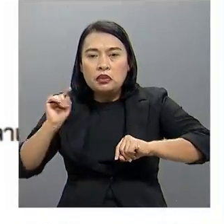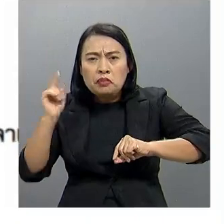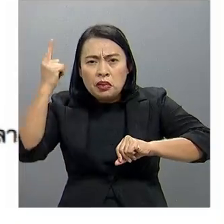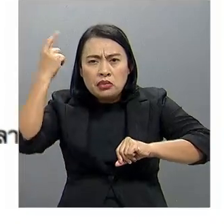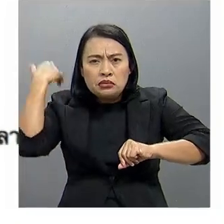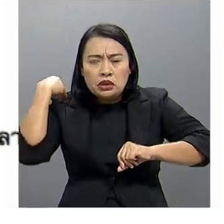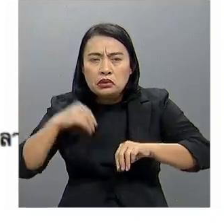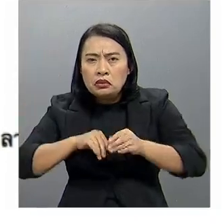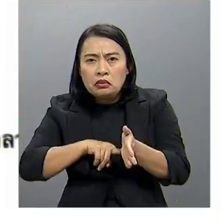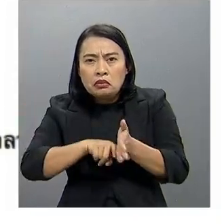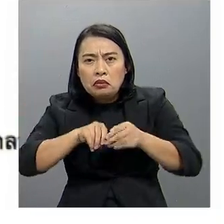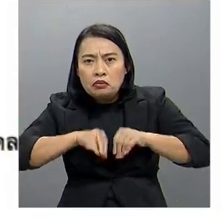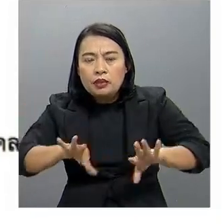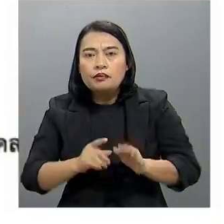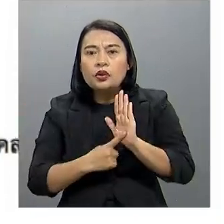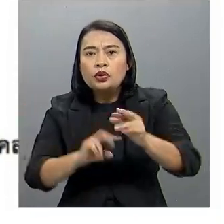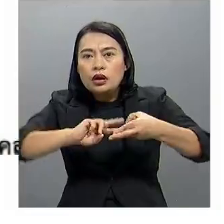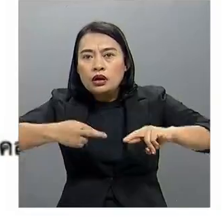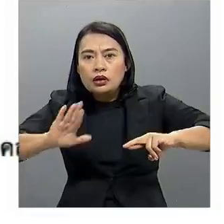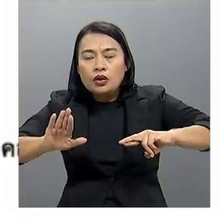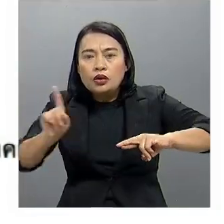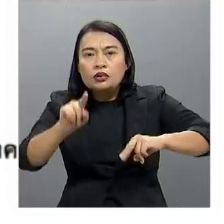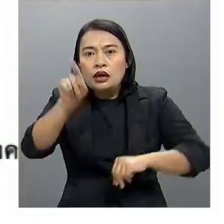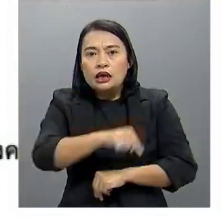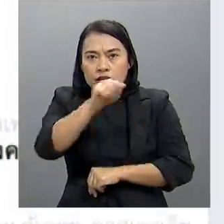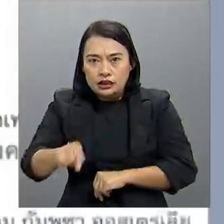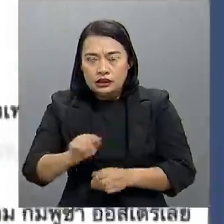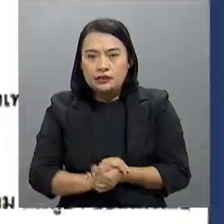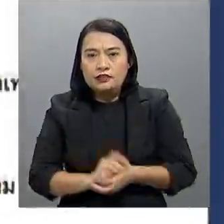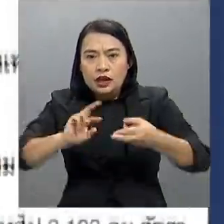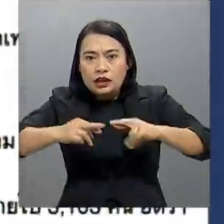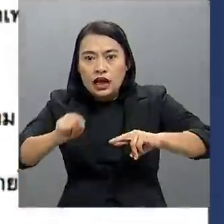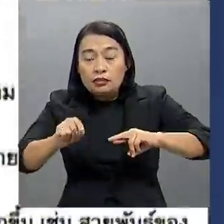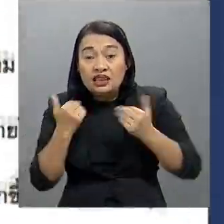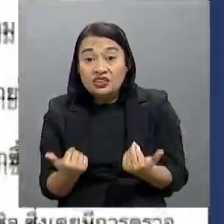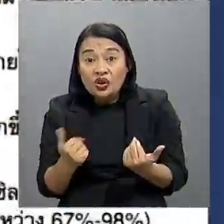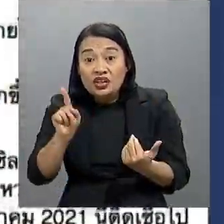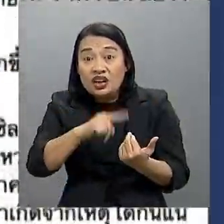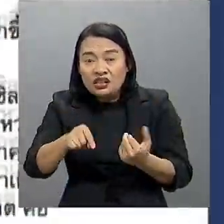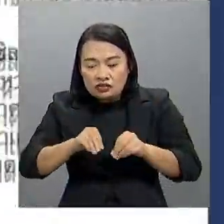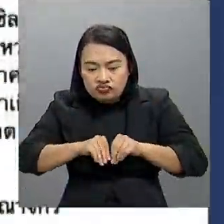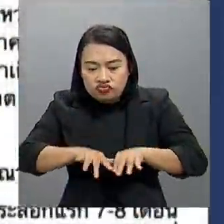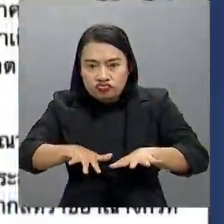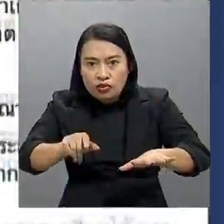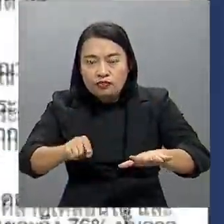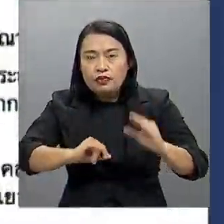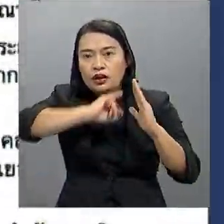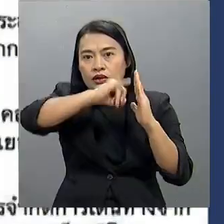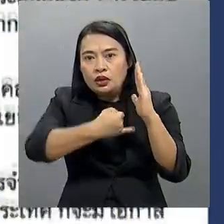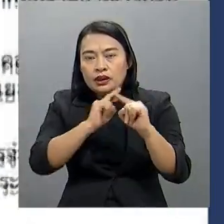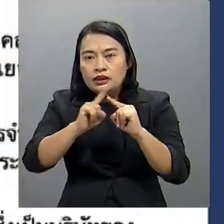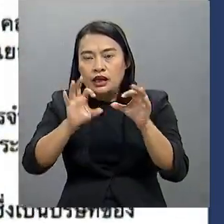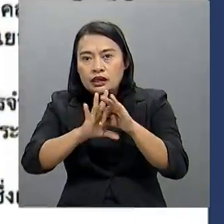เช่นสายพันธุ์ของสหราชอาณาจักรขนาดนี้กระจายไปถึง 70ประเทศทั่วโลกนะครับขนาดที่สาย